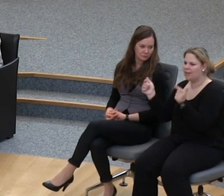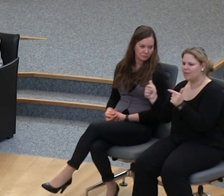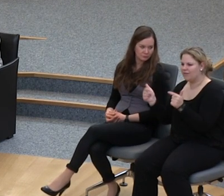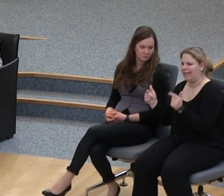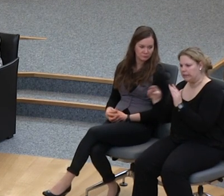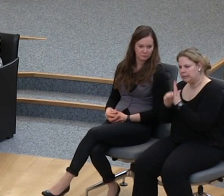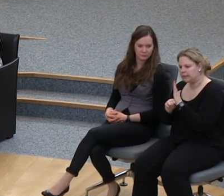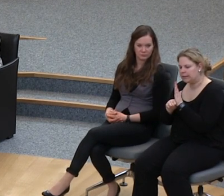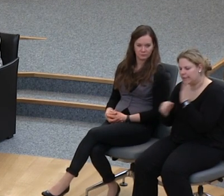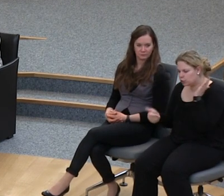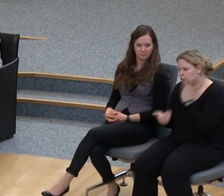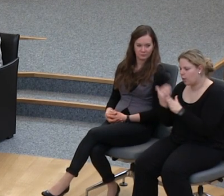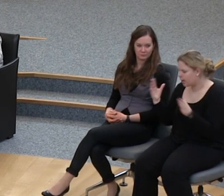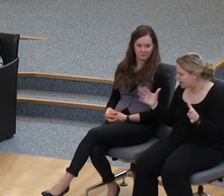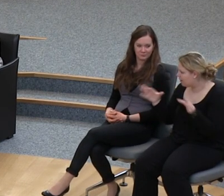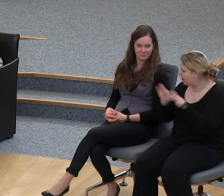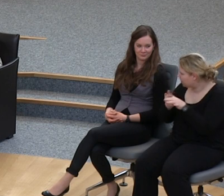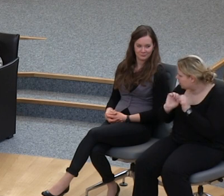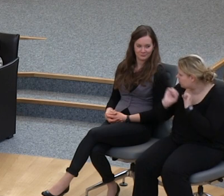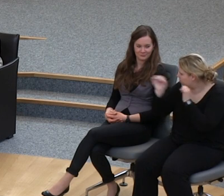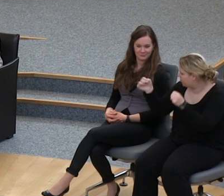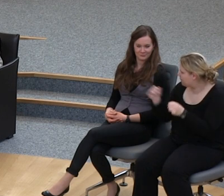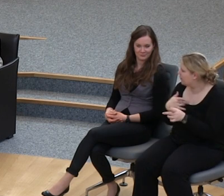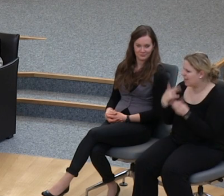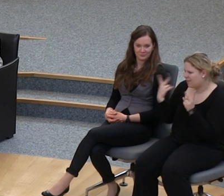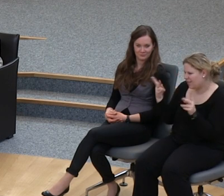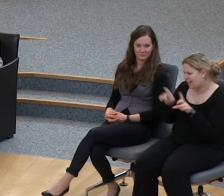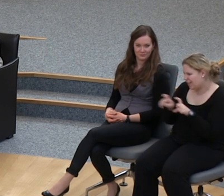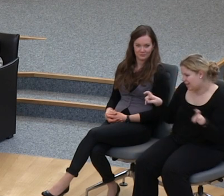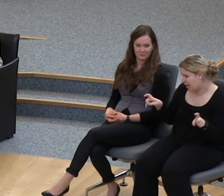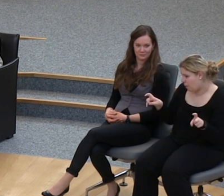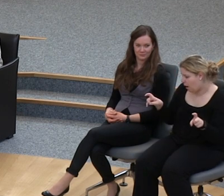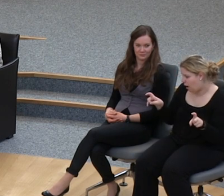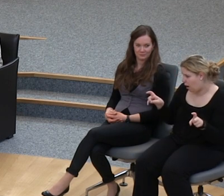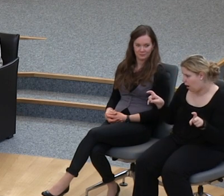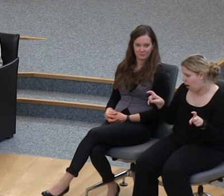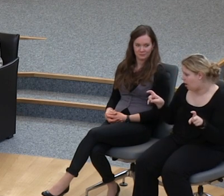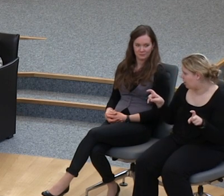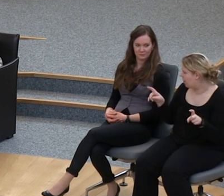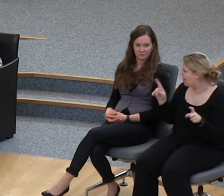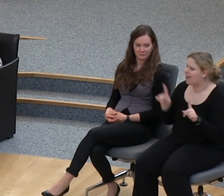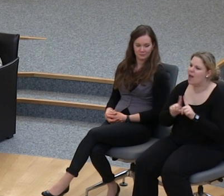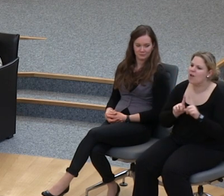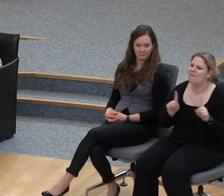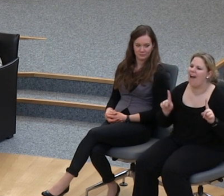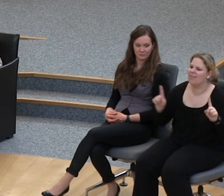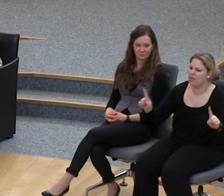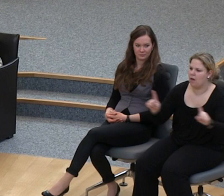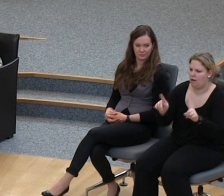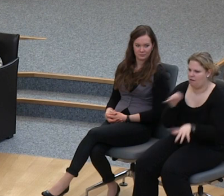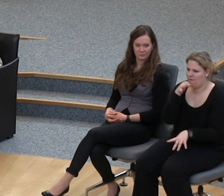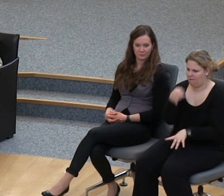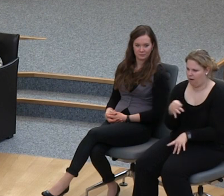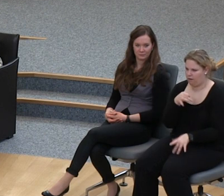In etwa. Ja. Aber ein wichtiges Thema darin ist ja auch die Quartiersfrage, die jetzt da überhaupt einen Stellenwert